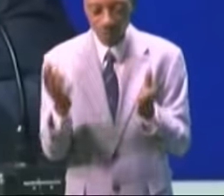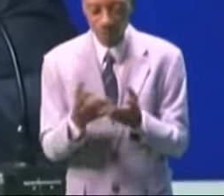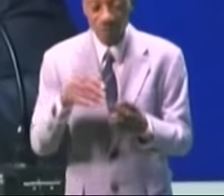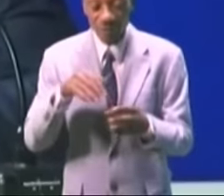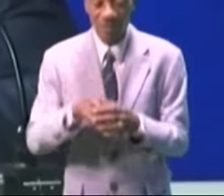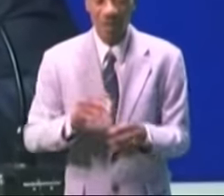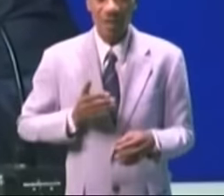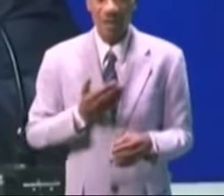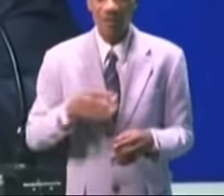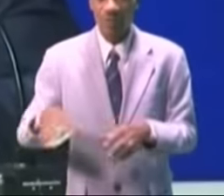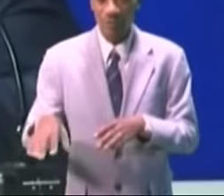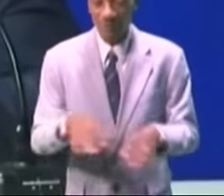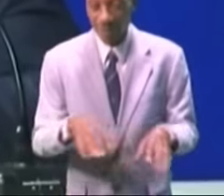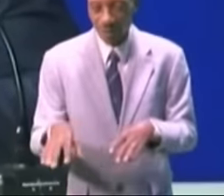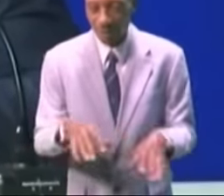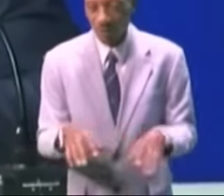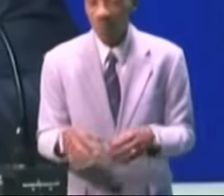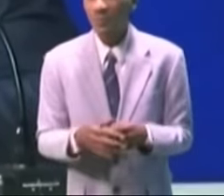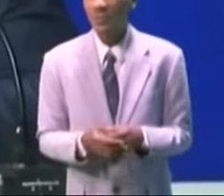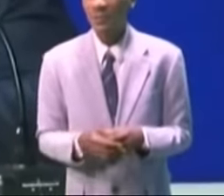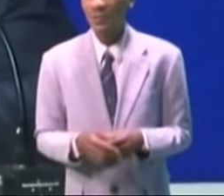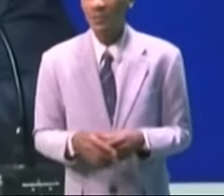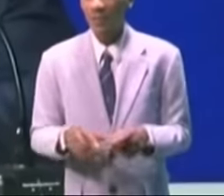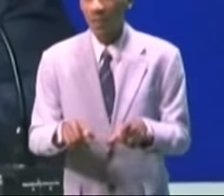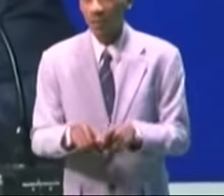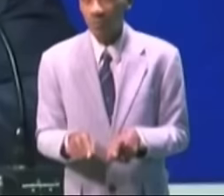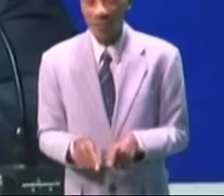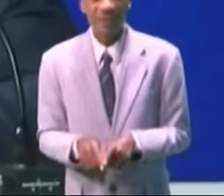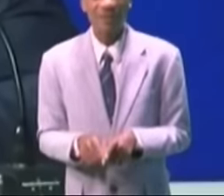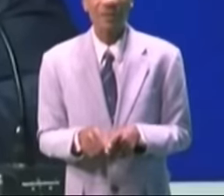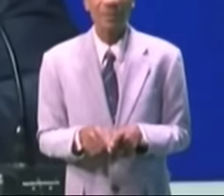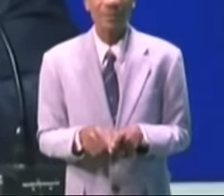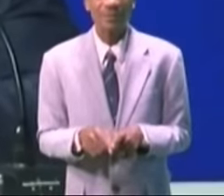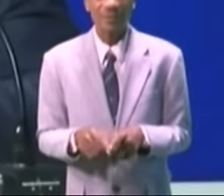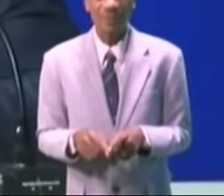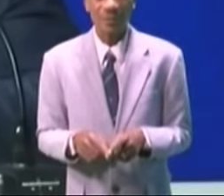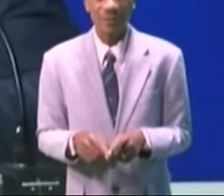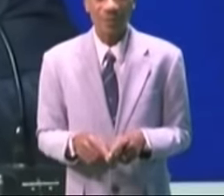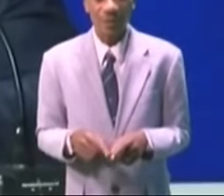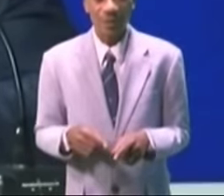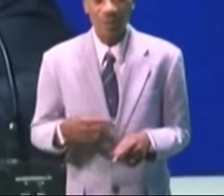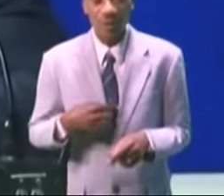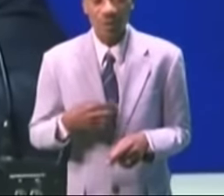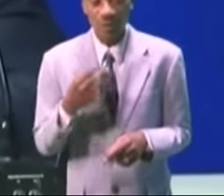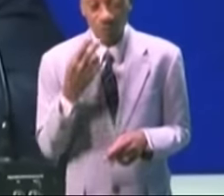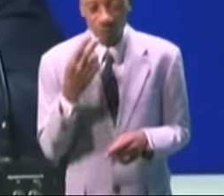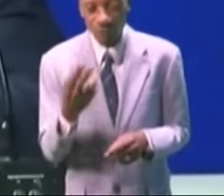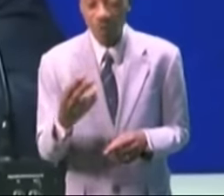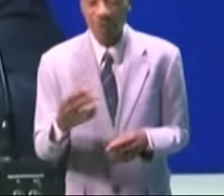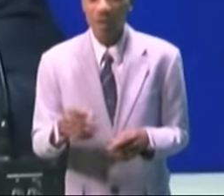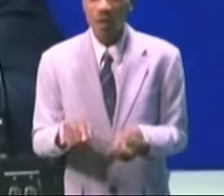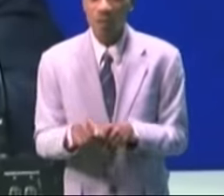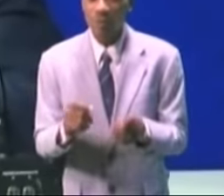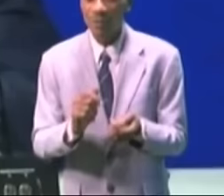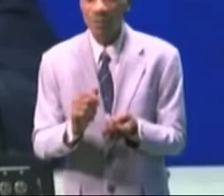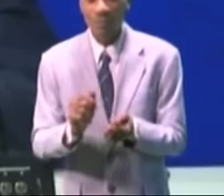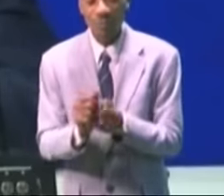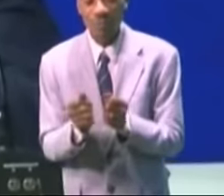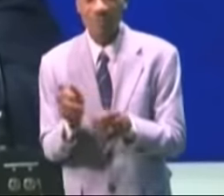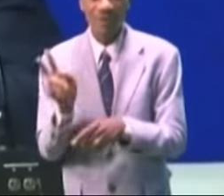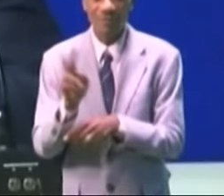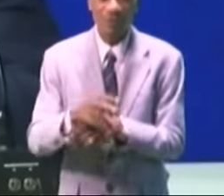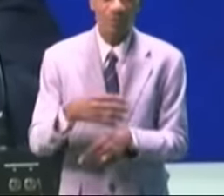pour obtenir condamnation du Rwanda du fait des violations, des graves atteintes aux